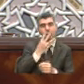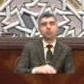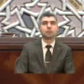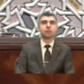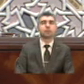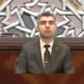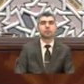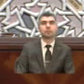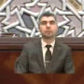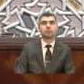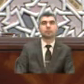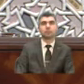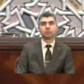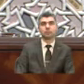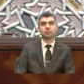نائب.